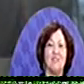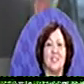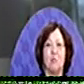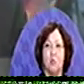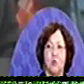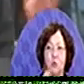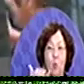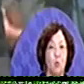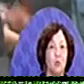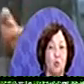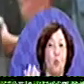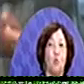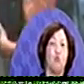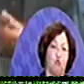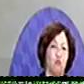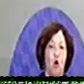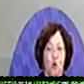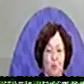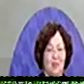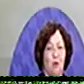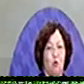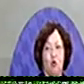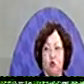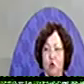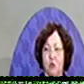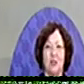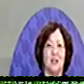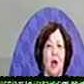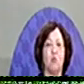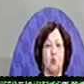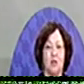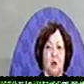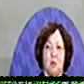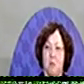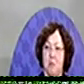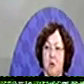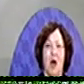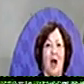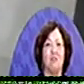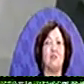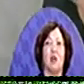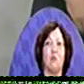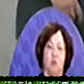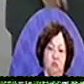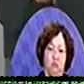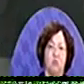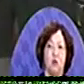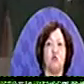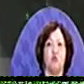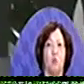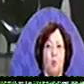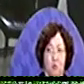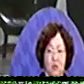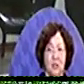тодорхойлдог. 2005 оноос хойш 8 дахь удаага олгож байгаа энэ шагналыг 10 сая төгрөг дагалддаг. Энэ бол тухайн уран бүтээлчийн